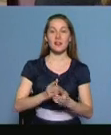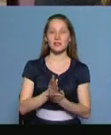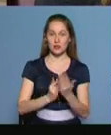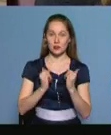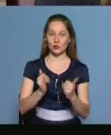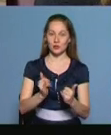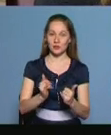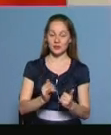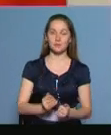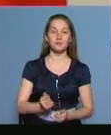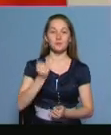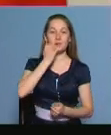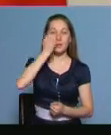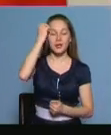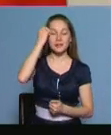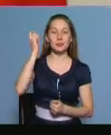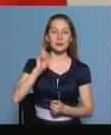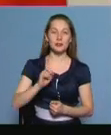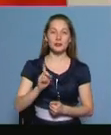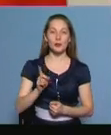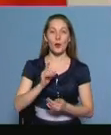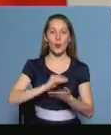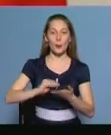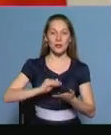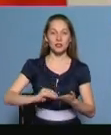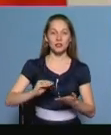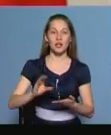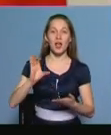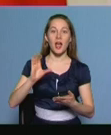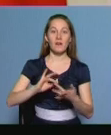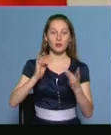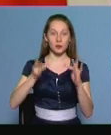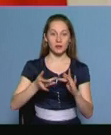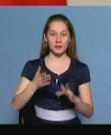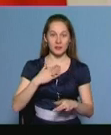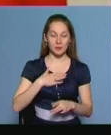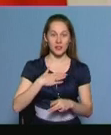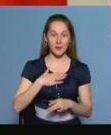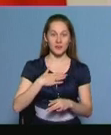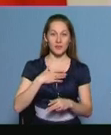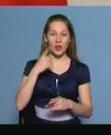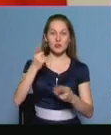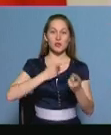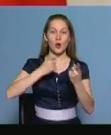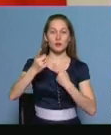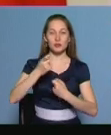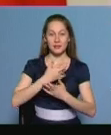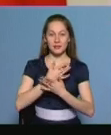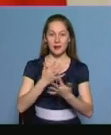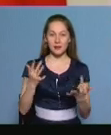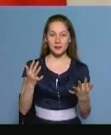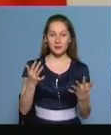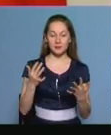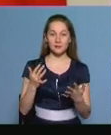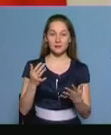Спасибо, что пишете мне в социальные сети. Сообщения разные,